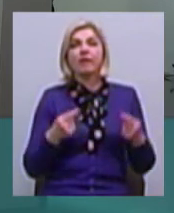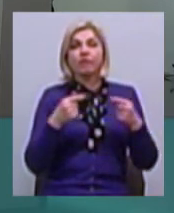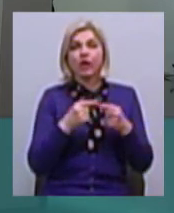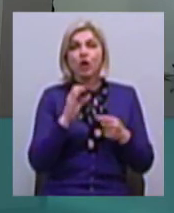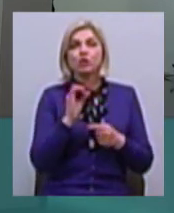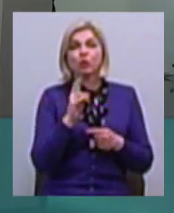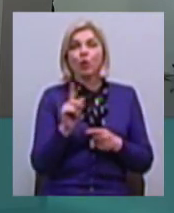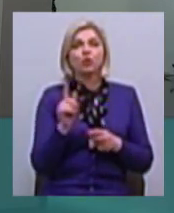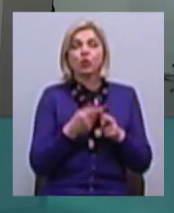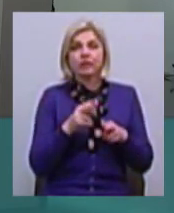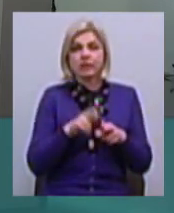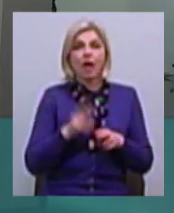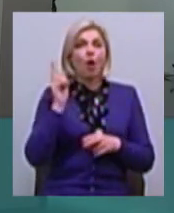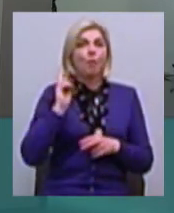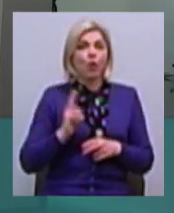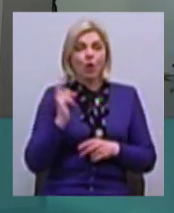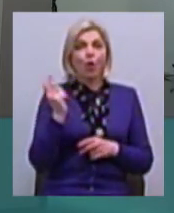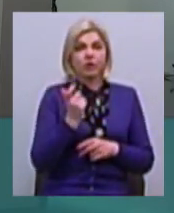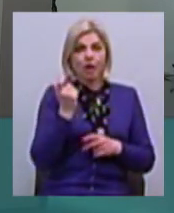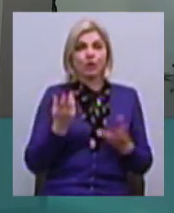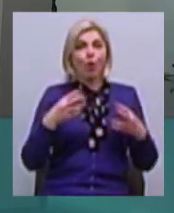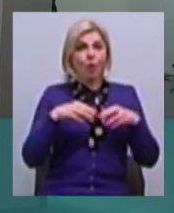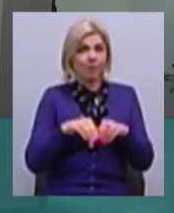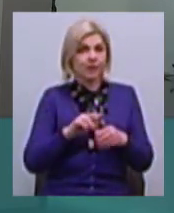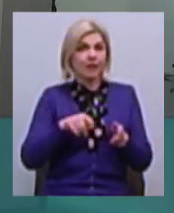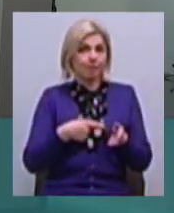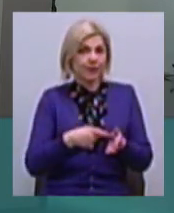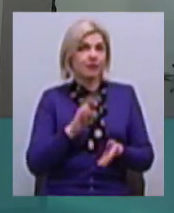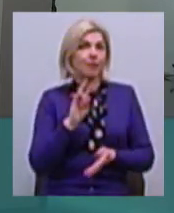таке морегосподарський комплекс міста Миколаєва.